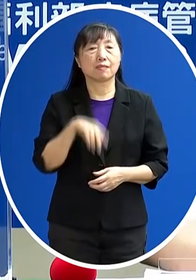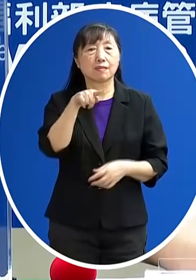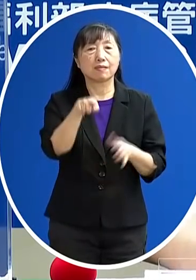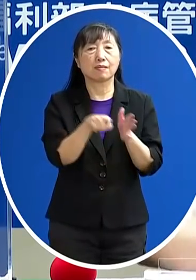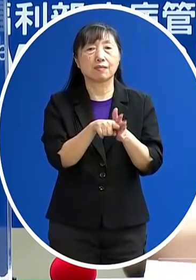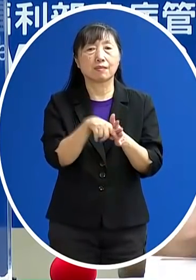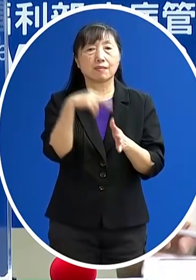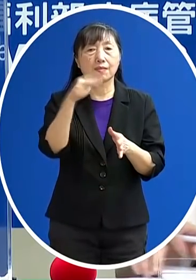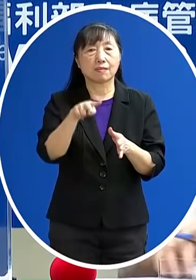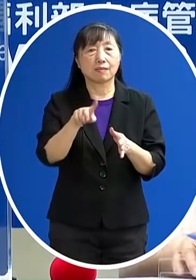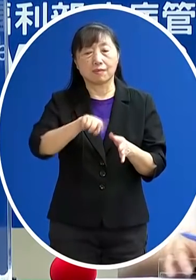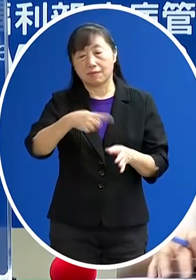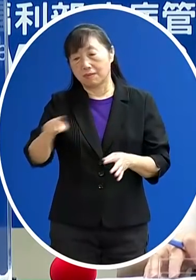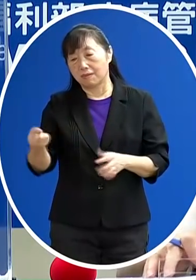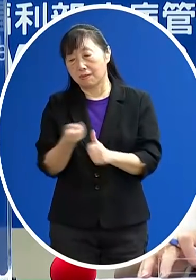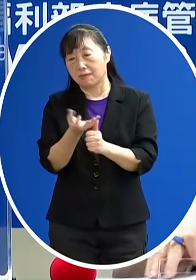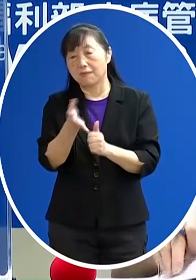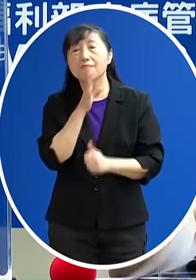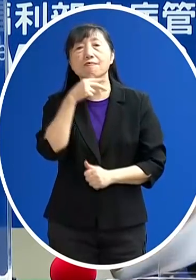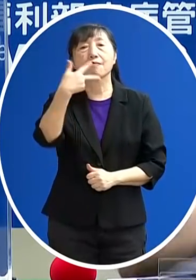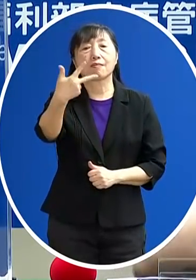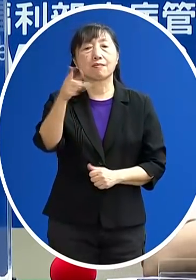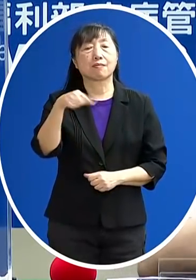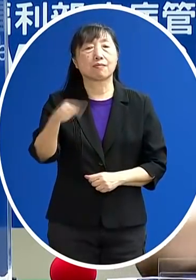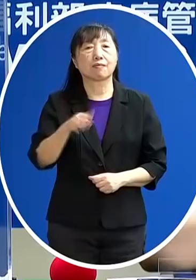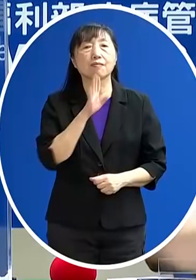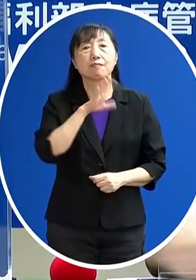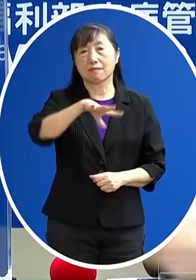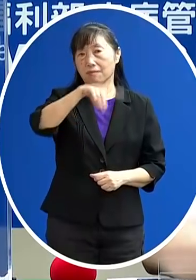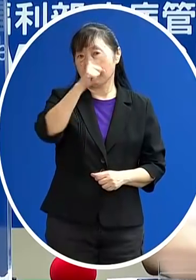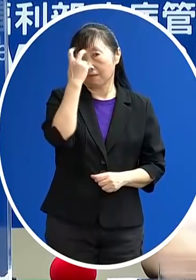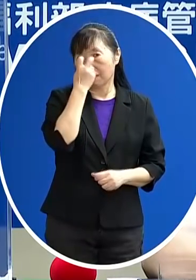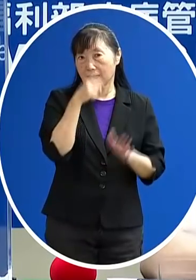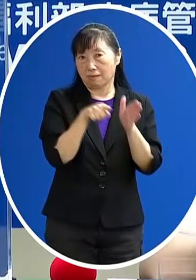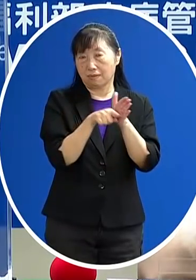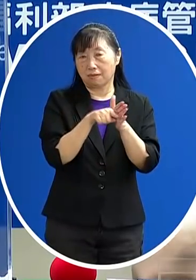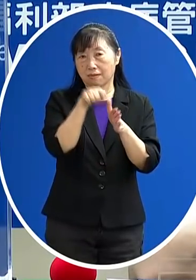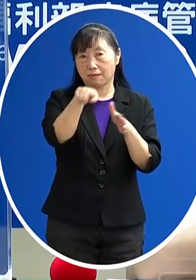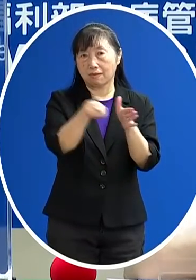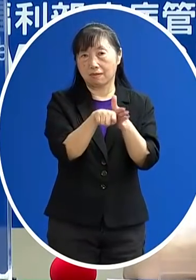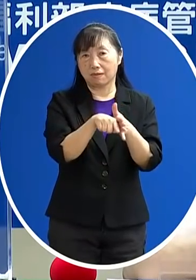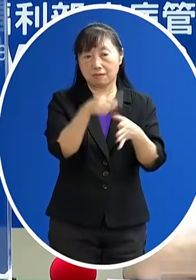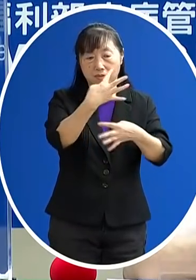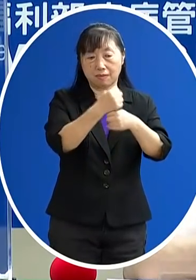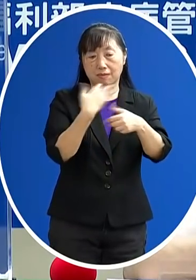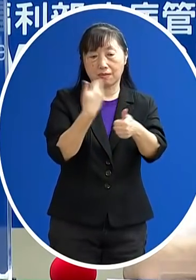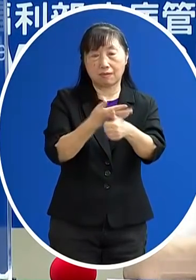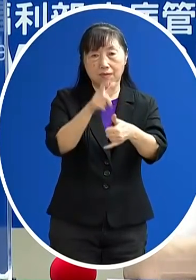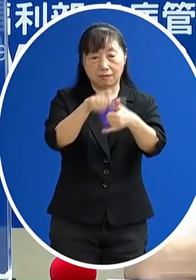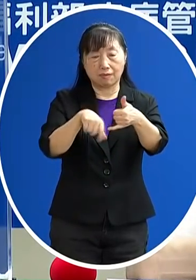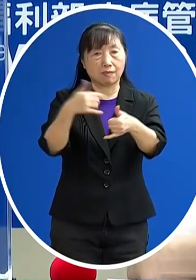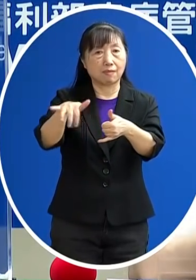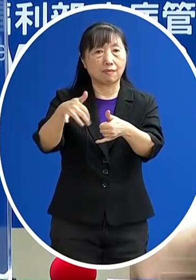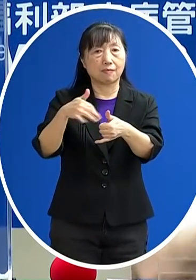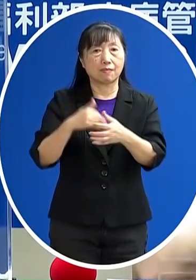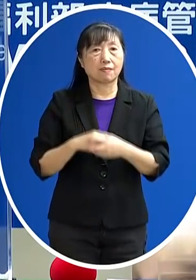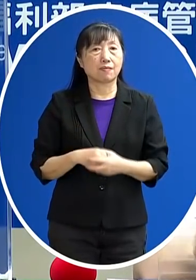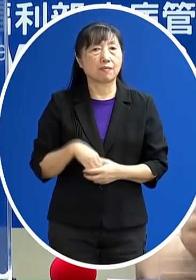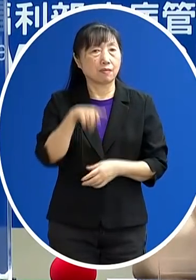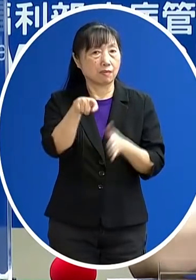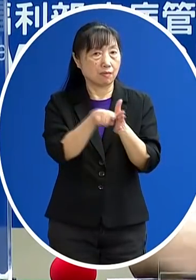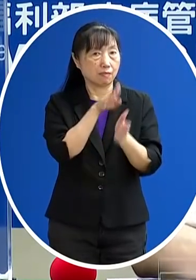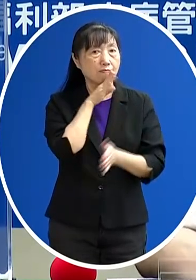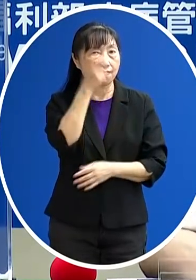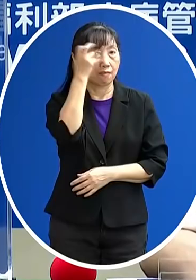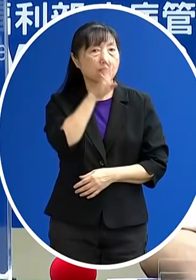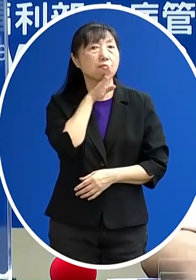一个7个案子，然后第一次在采的时候上面这些还没有取号的这一位，好，那时候检